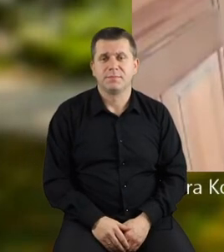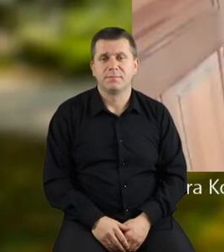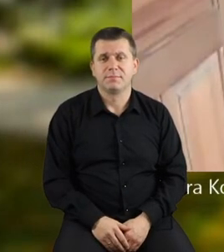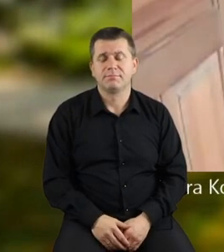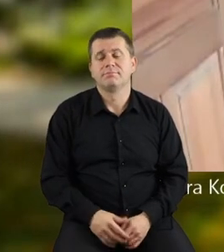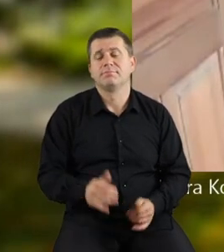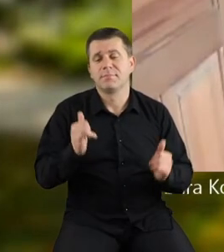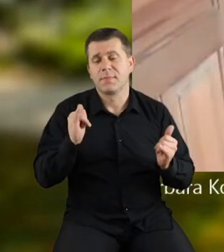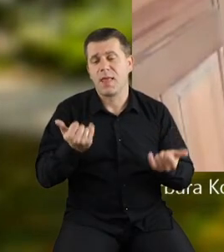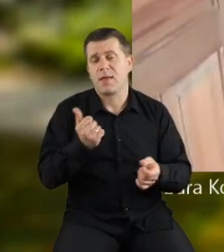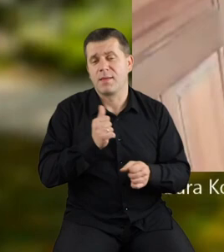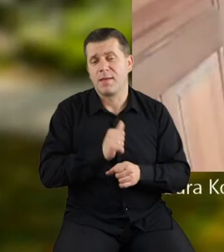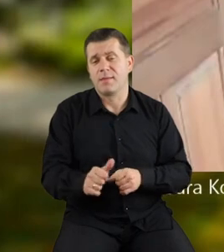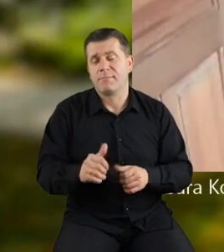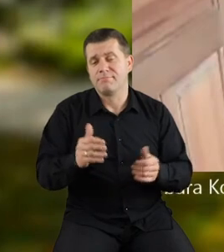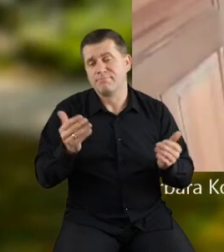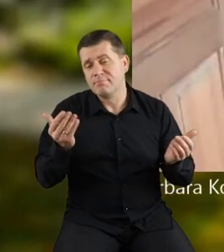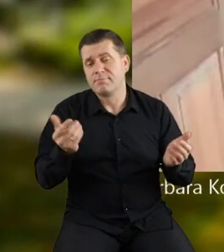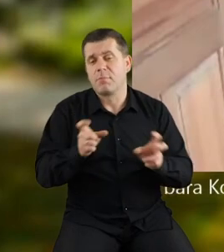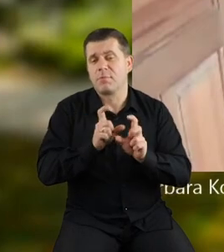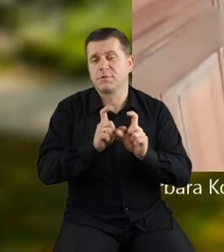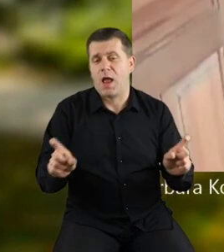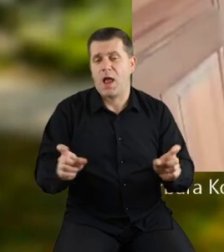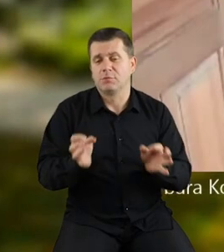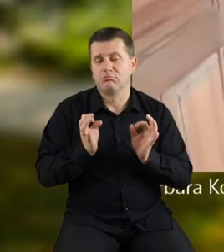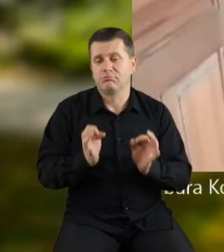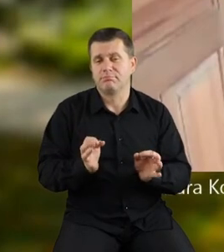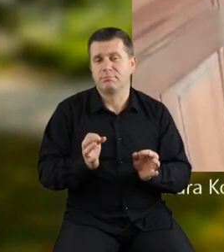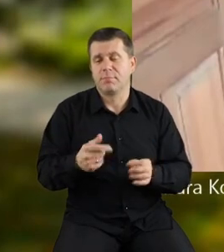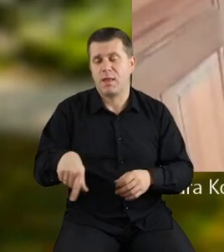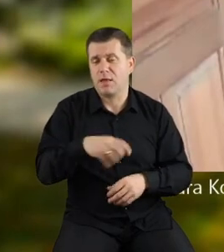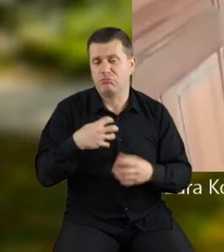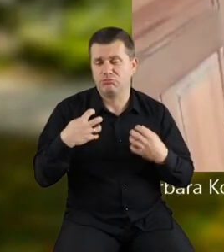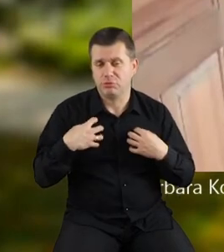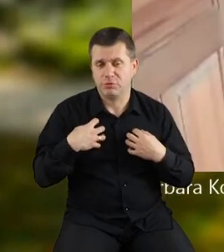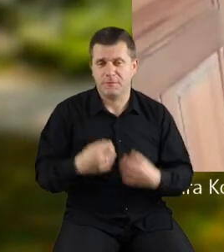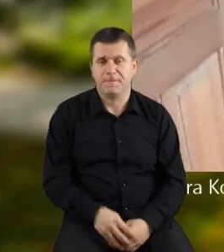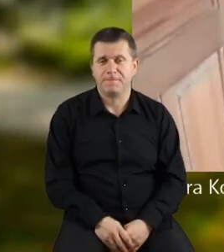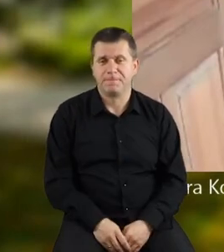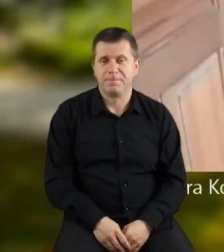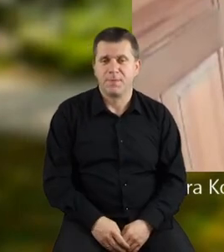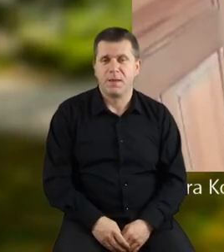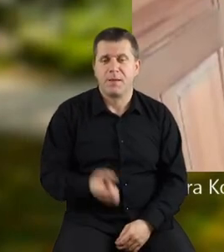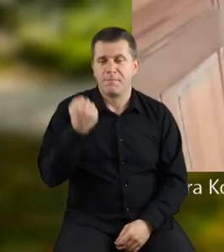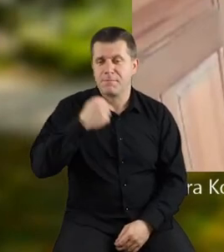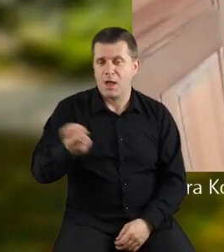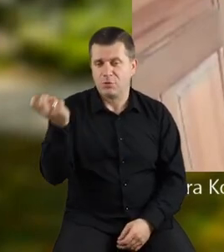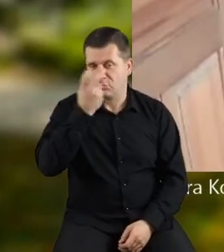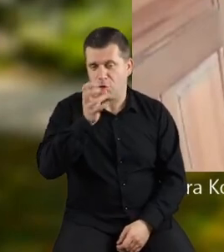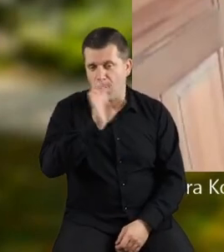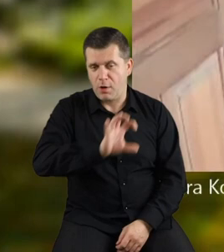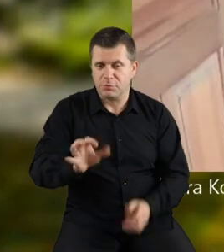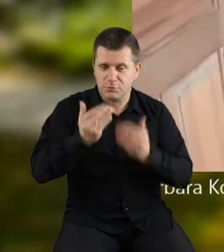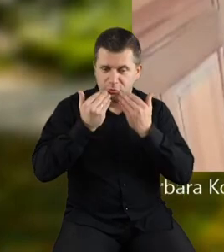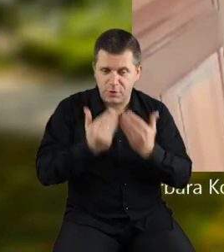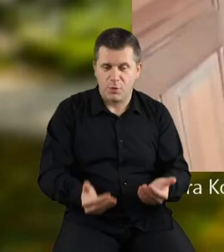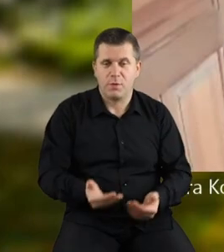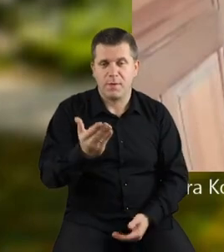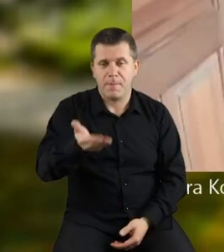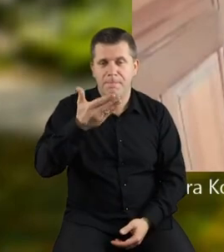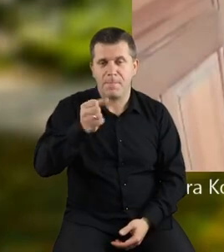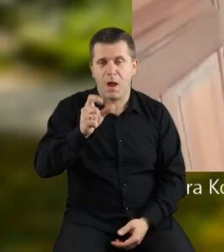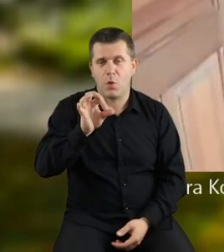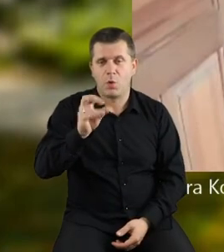i na miarę właśnie tych czasów, w których przyszło mi żyć. Ale bardzo ciekawa obserwacja,